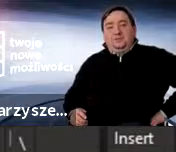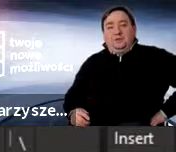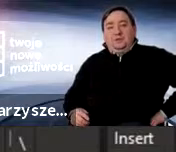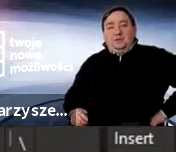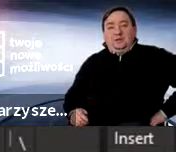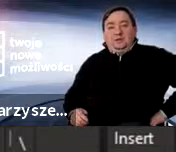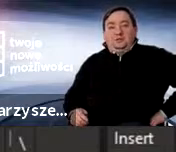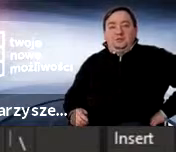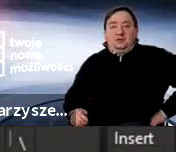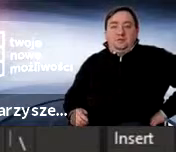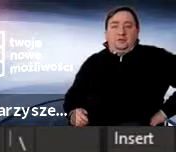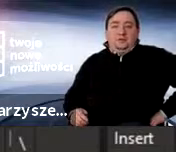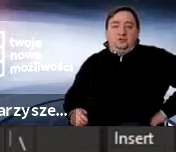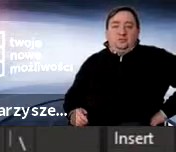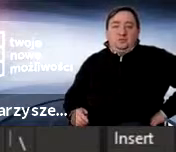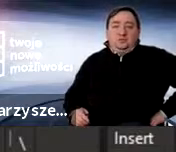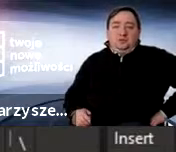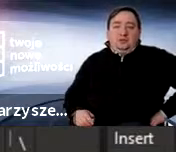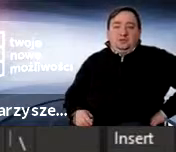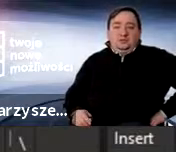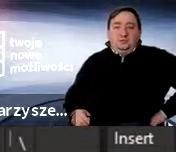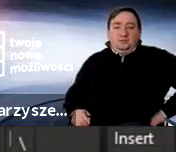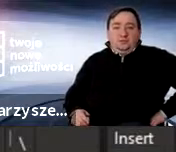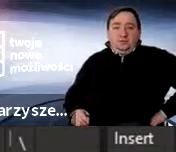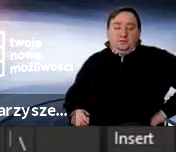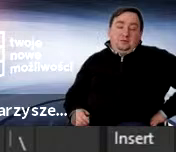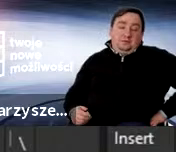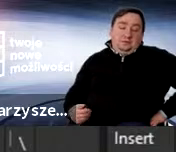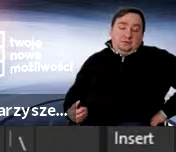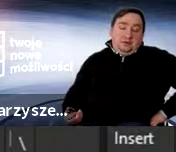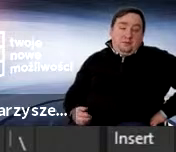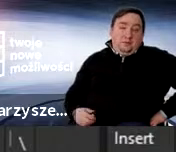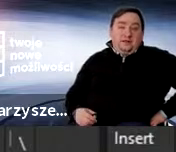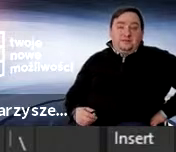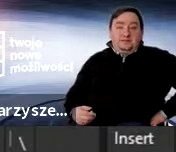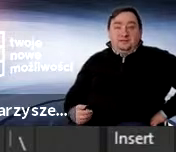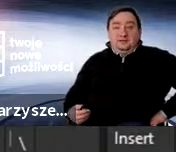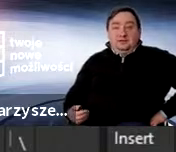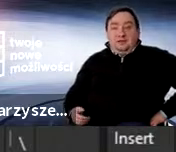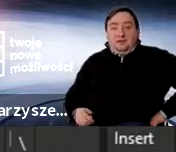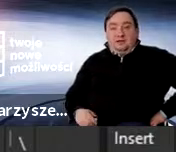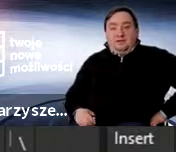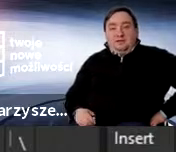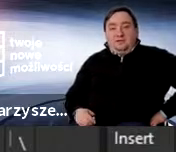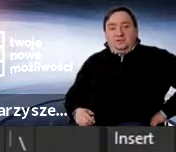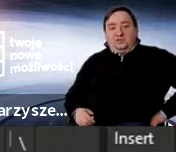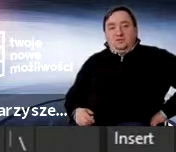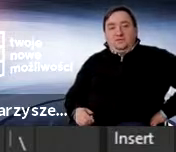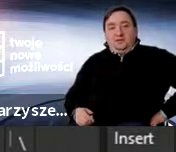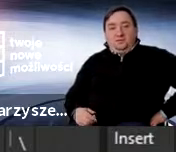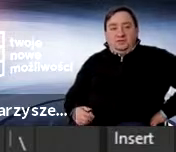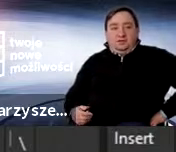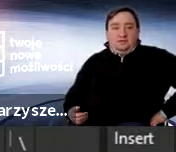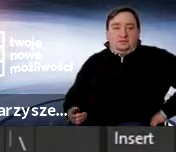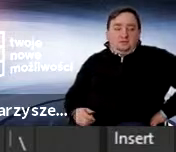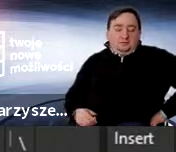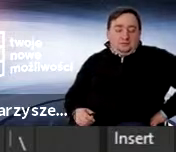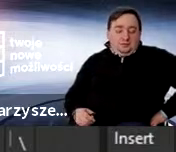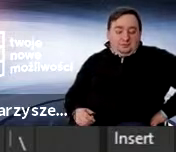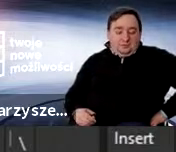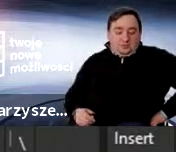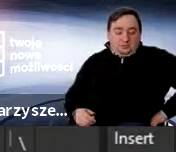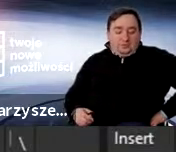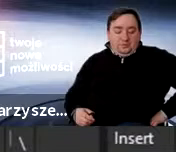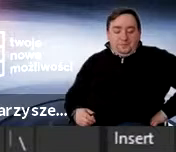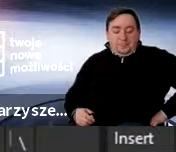mięśni, też która ma dość mocno ograniczoną to tempo pracy, ale dodatkowo też pojawiają się u